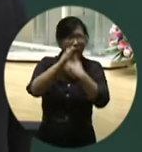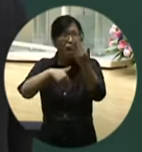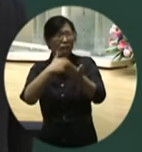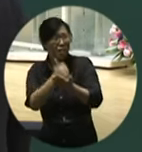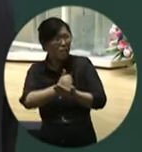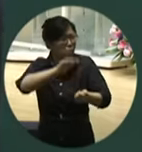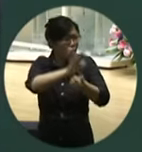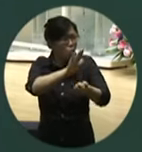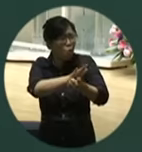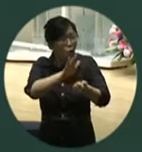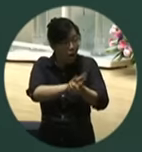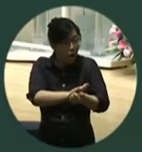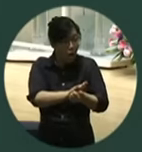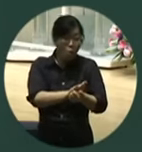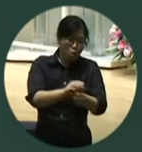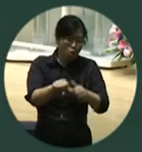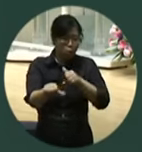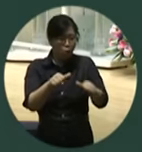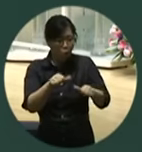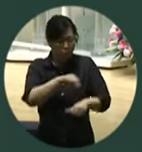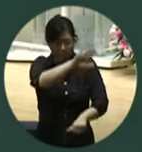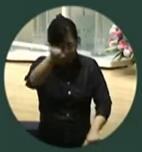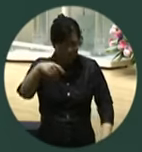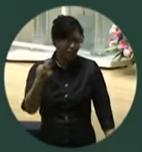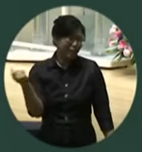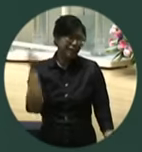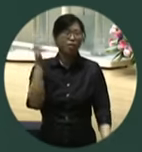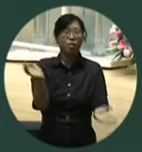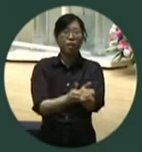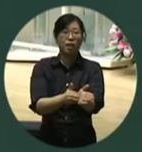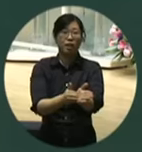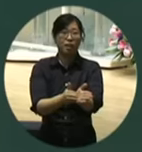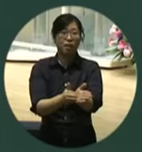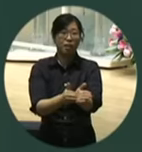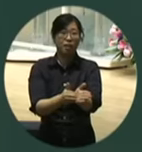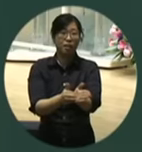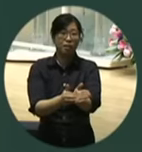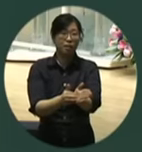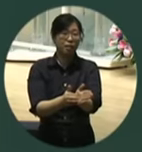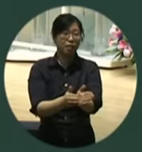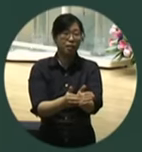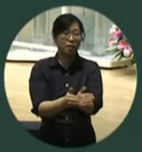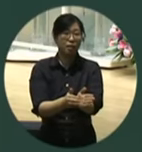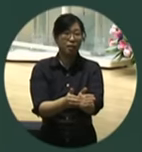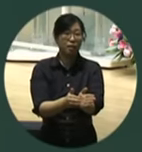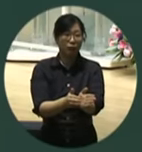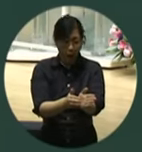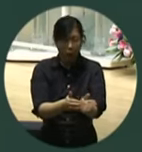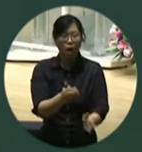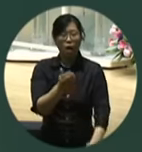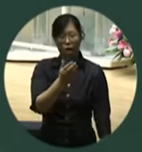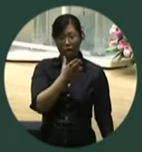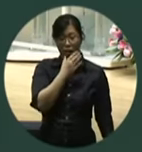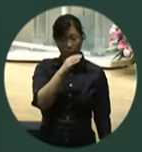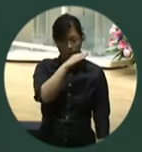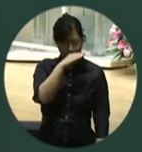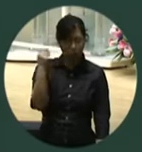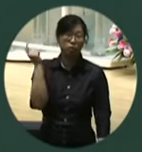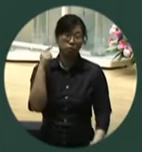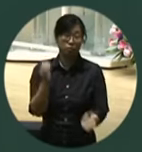heard it all. 애굽에서 일어난 일을 들었다. We heard everything that happened in Egypt. 이제 말씀을 바로 들은 거죠. So she correctly heard the